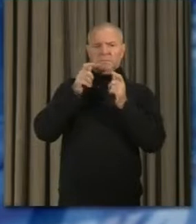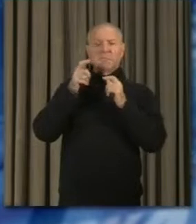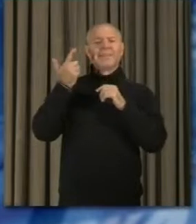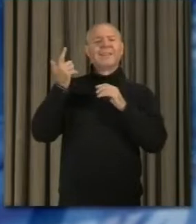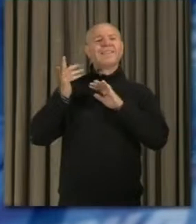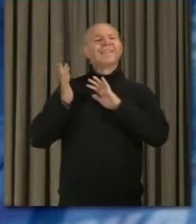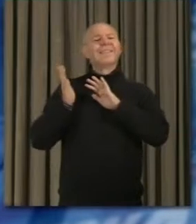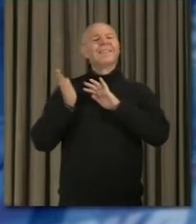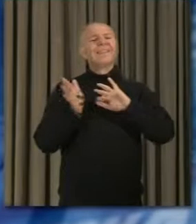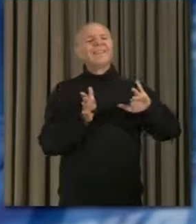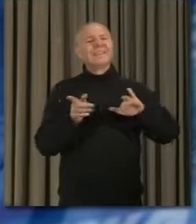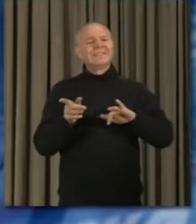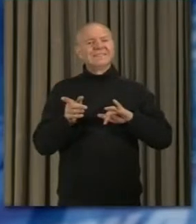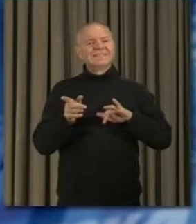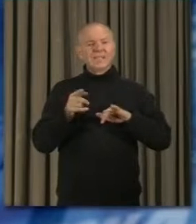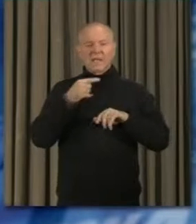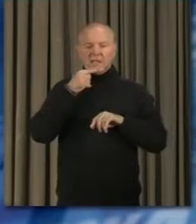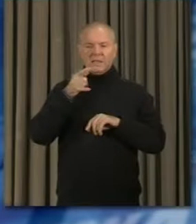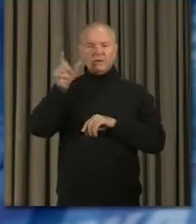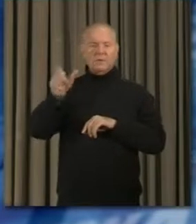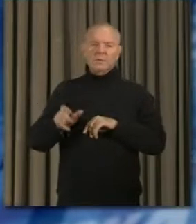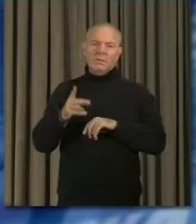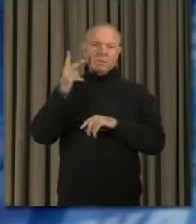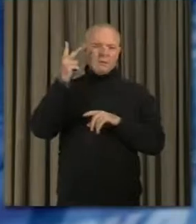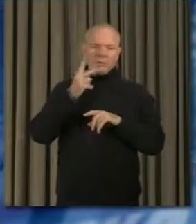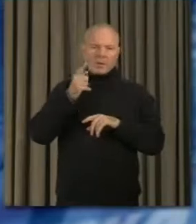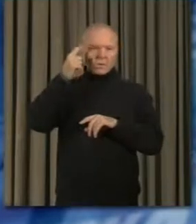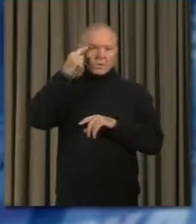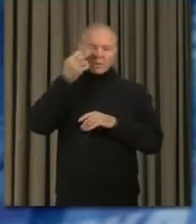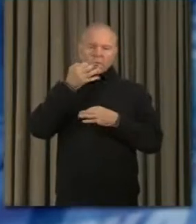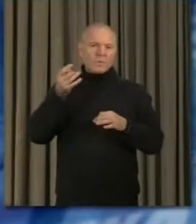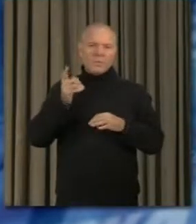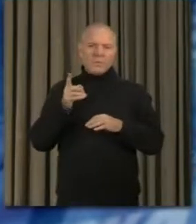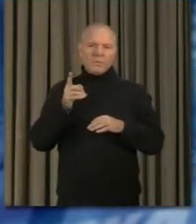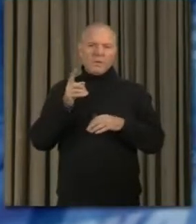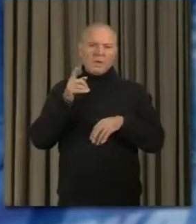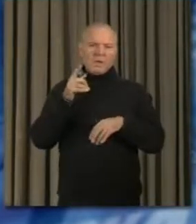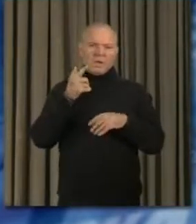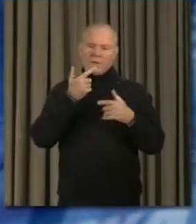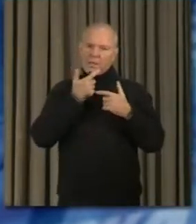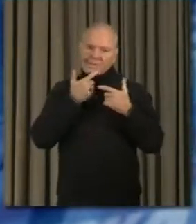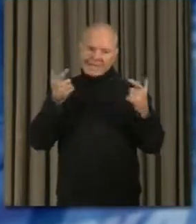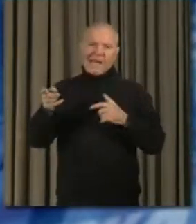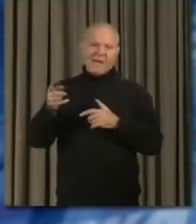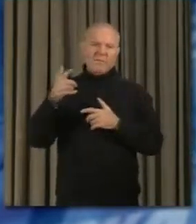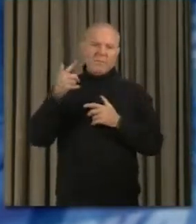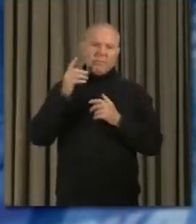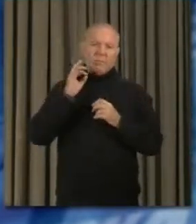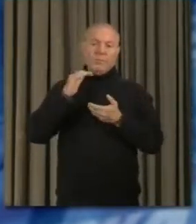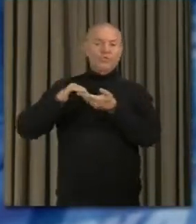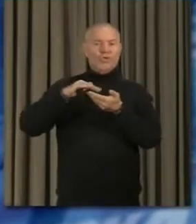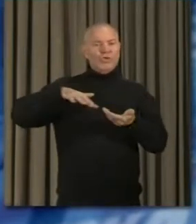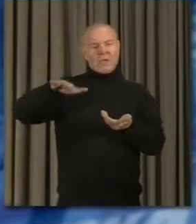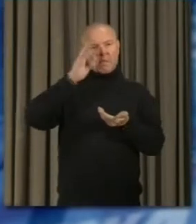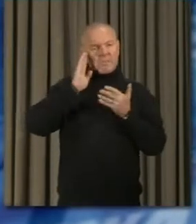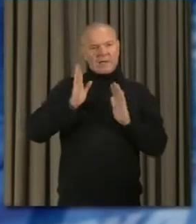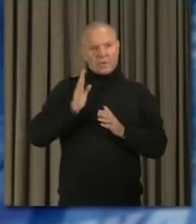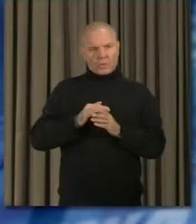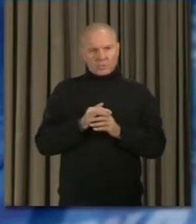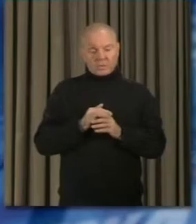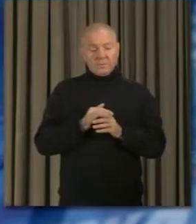difesa, il dottor Keller di Torino, lo aveva dichiarato totalmente incapace di intendere volere e socialmente pericoloso. Oggi in aula